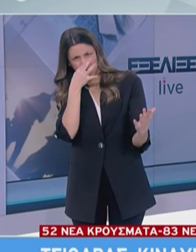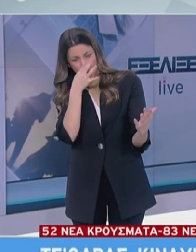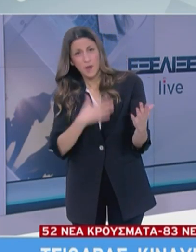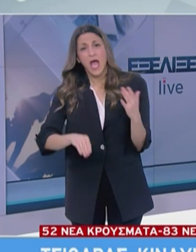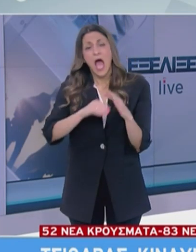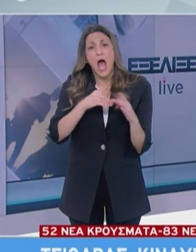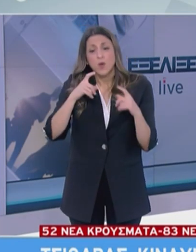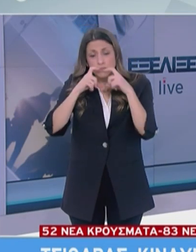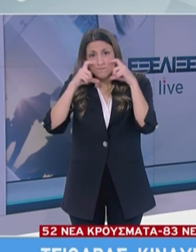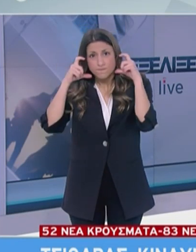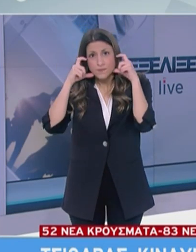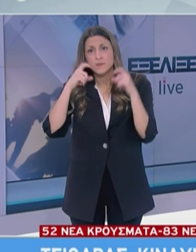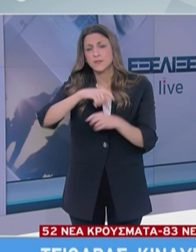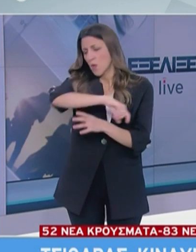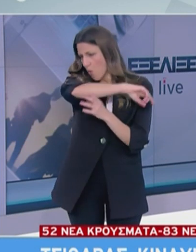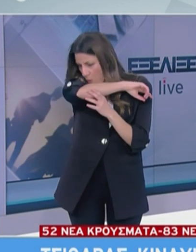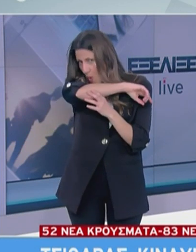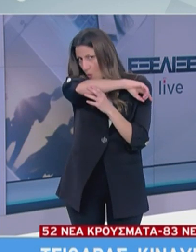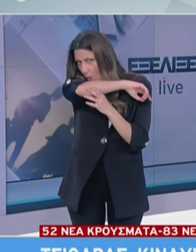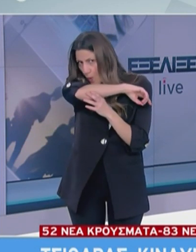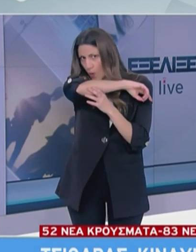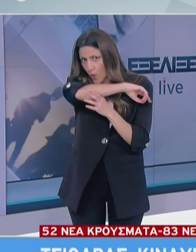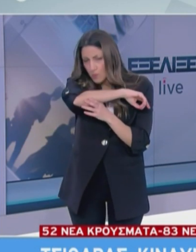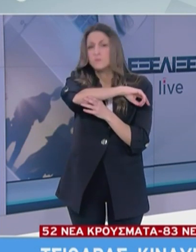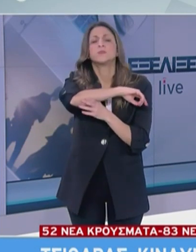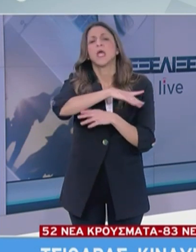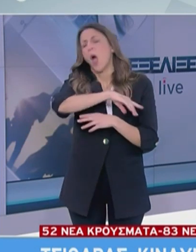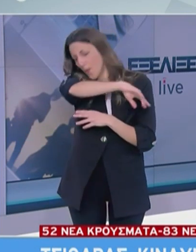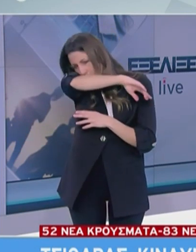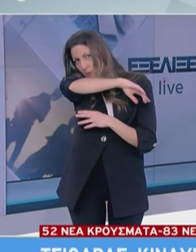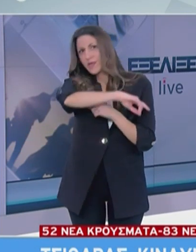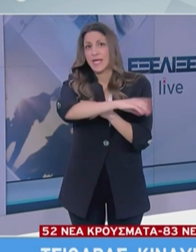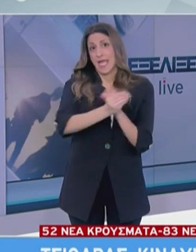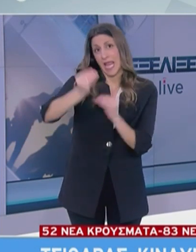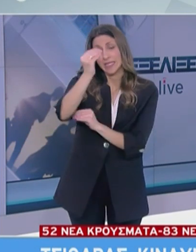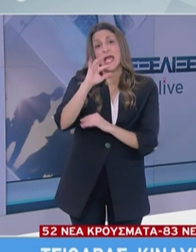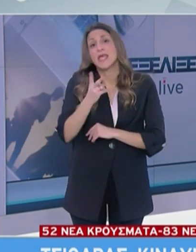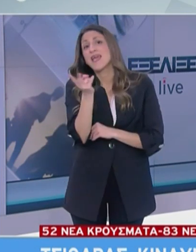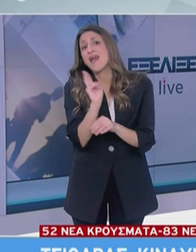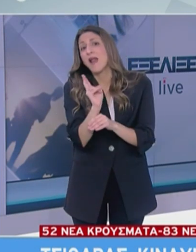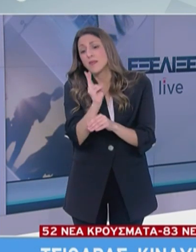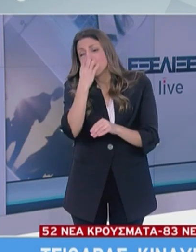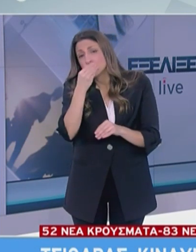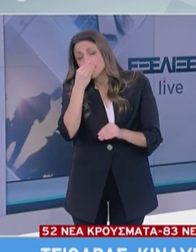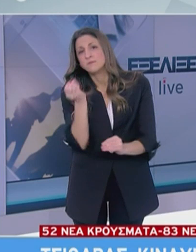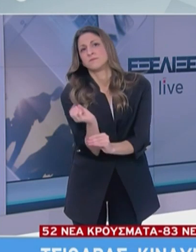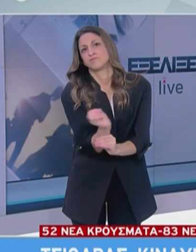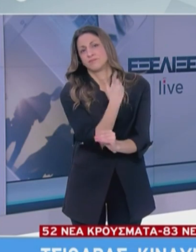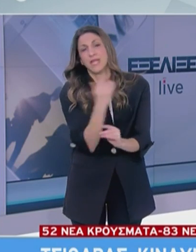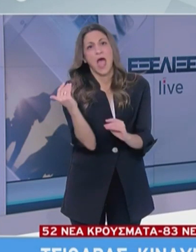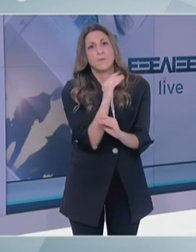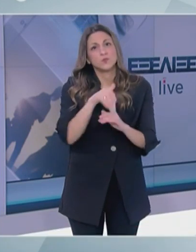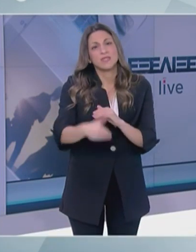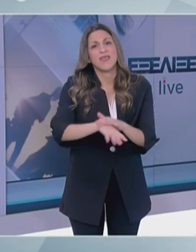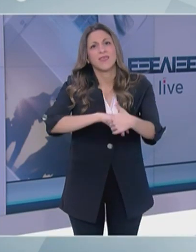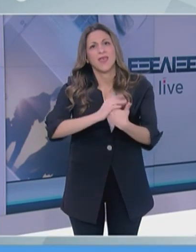μύτη και το στόμα μας με ένα λυγισμένο αγκώνα ή χαρτομάντιλο όταν δείχνουμε ή φταρνιζόμαστε, το οποίο θα πρέπει να το πετάμε αμέσως μετά τη χρήση και να πλένουμε τα χέρια